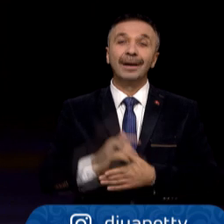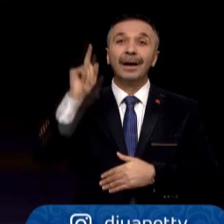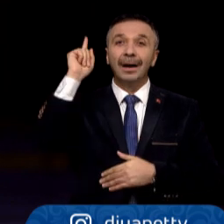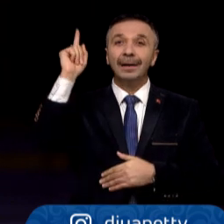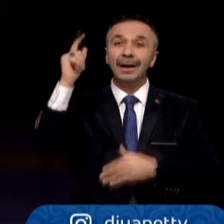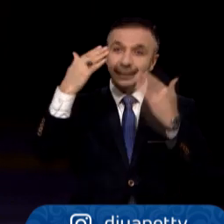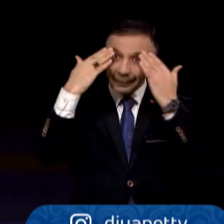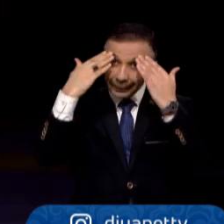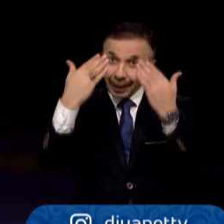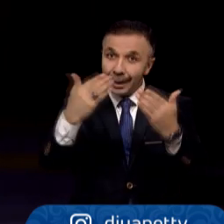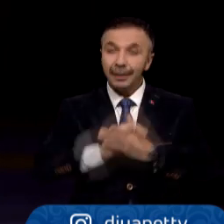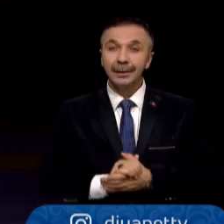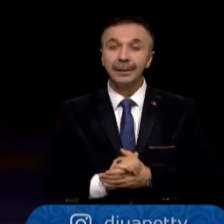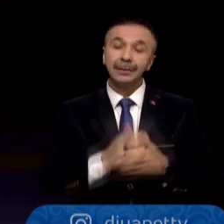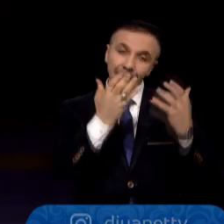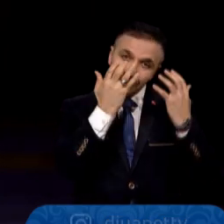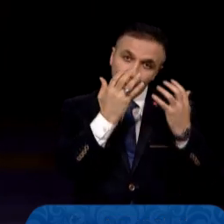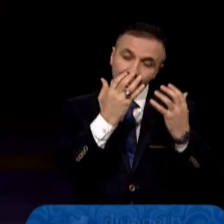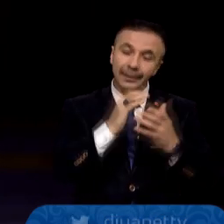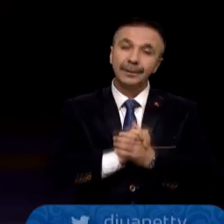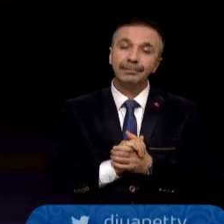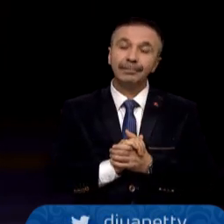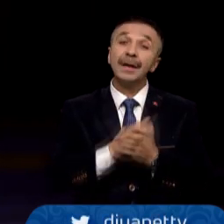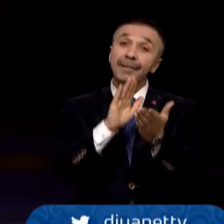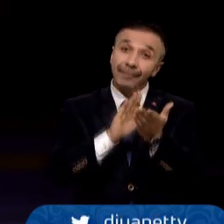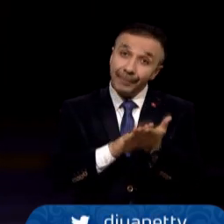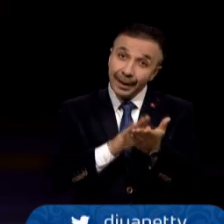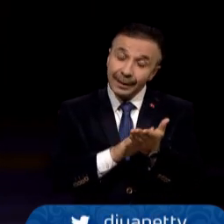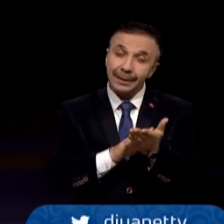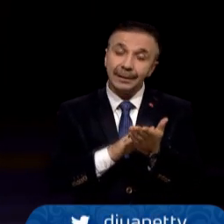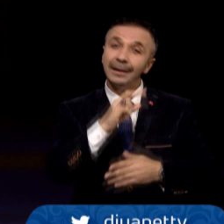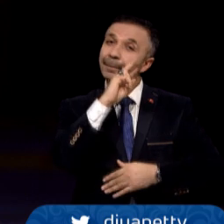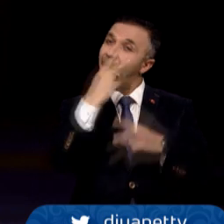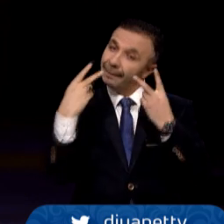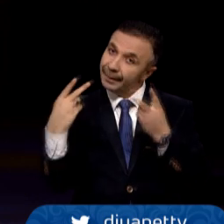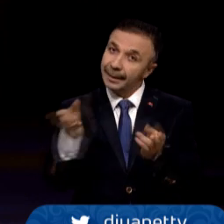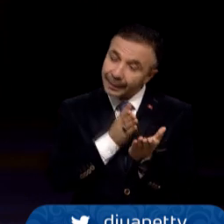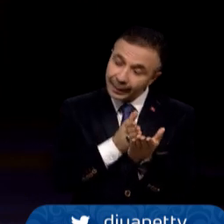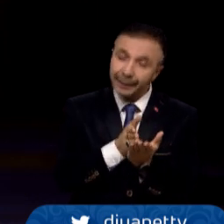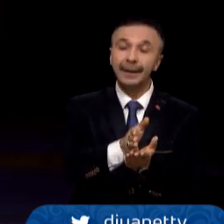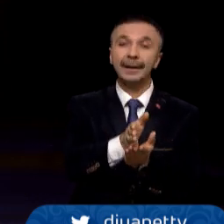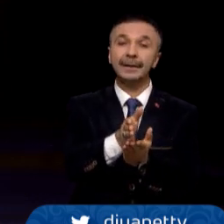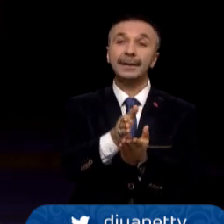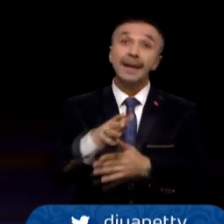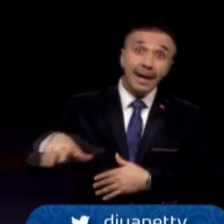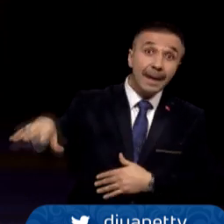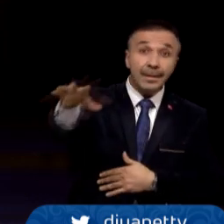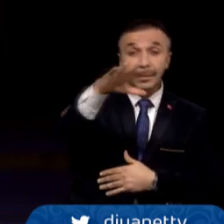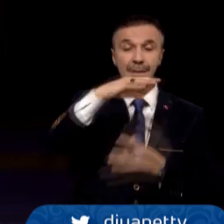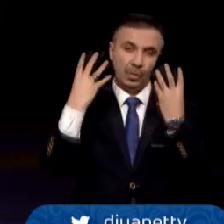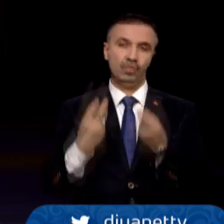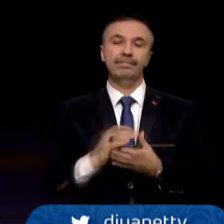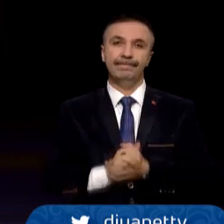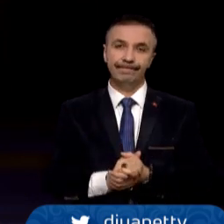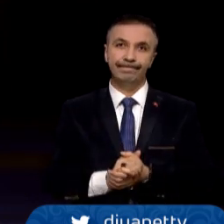Allah'ın selamı rahmeti bereketi mağfireti hidayeti hepimizin